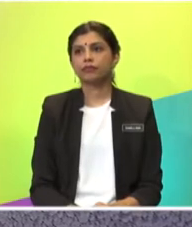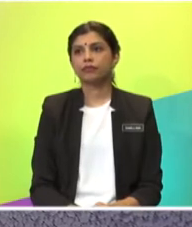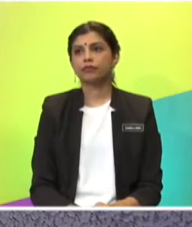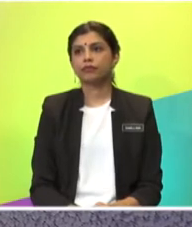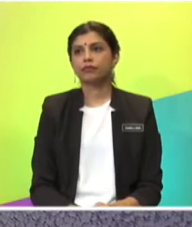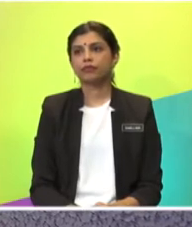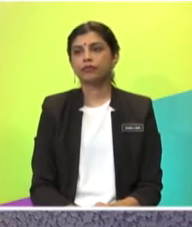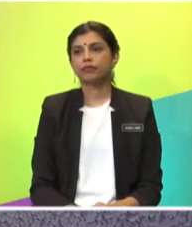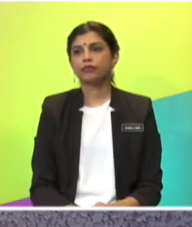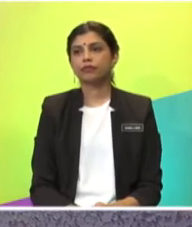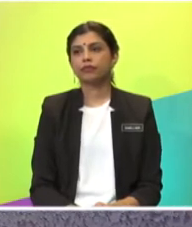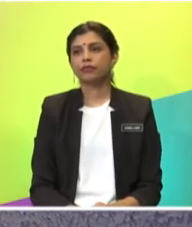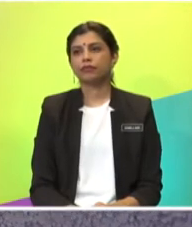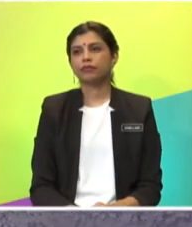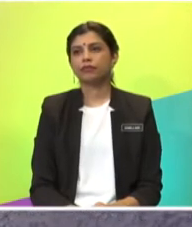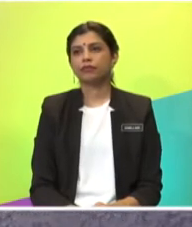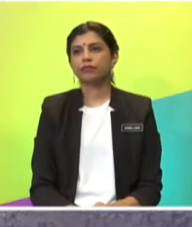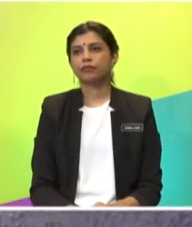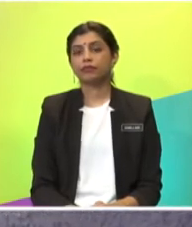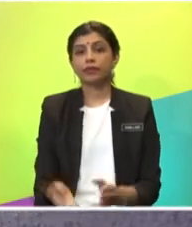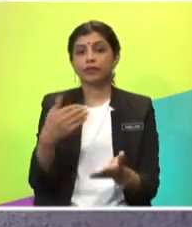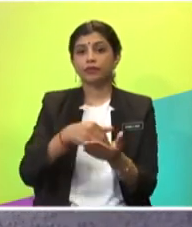Okey. Dot 6 dot